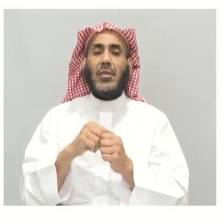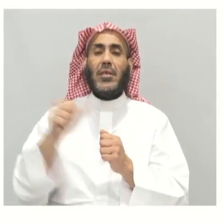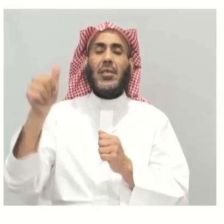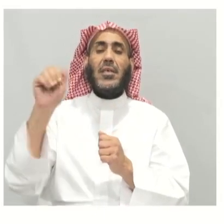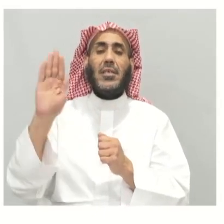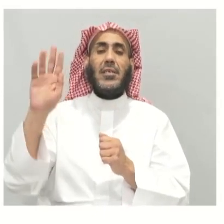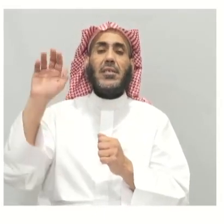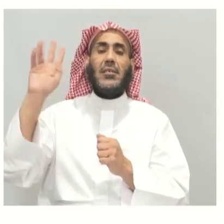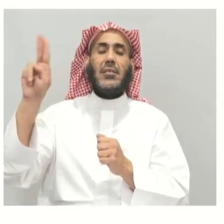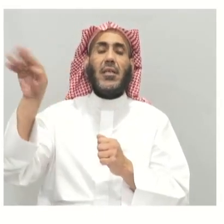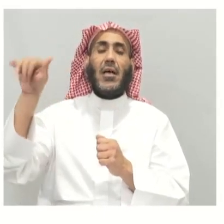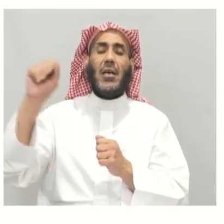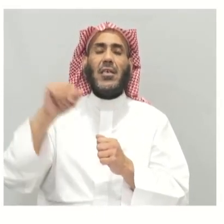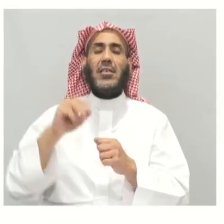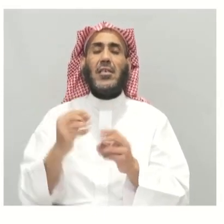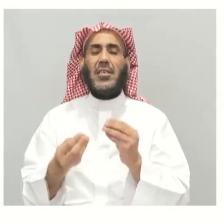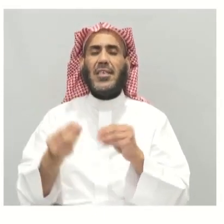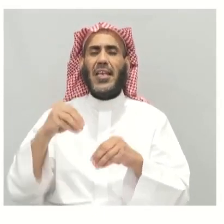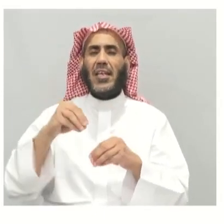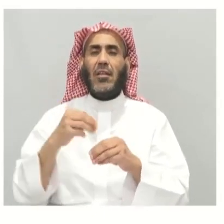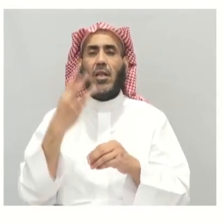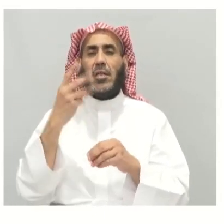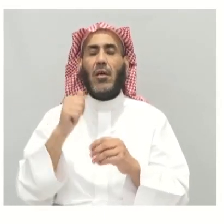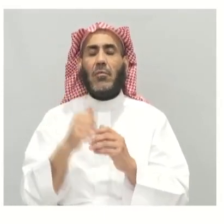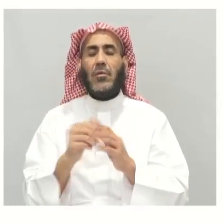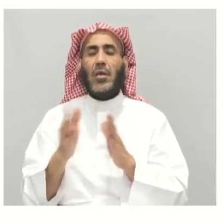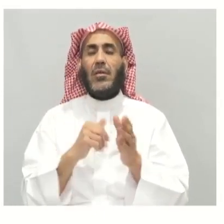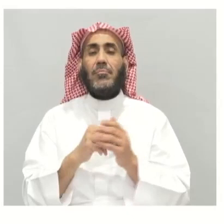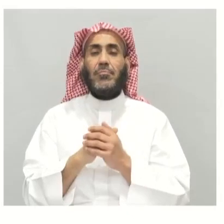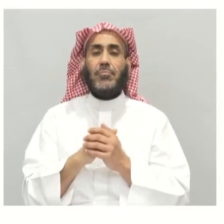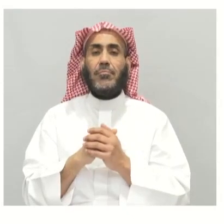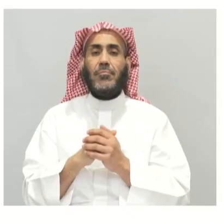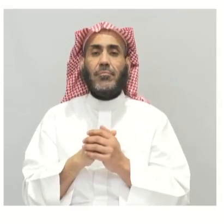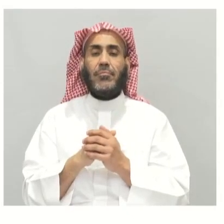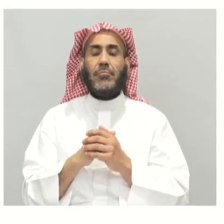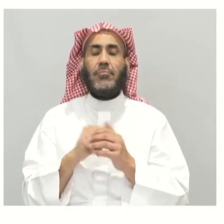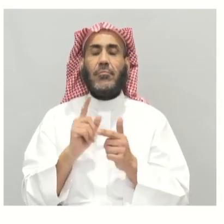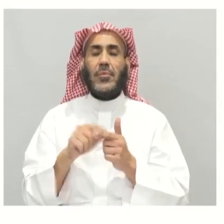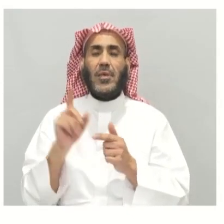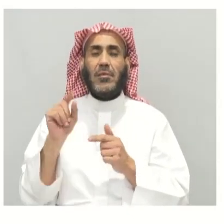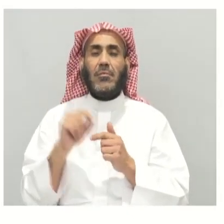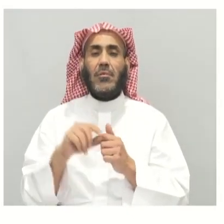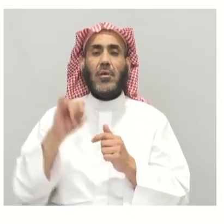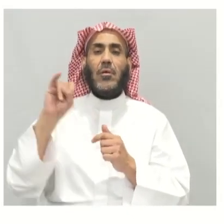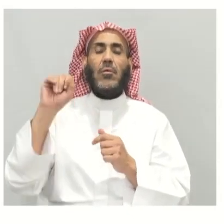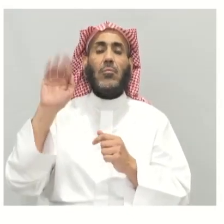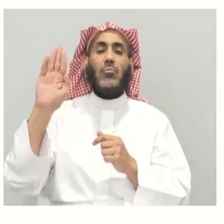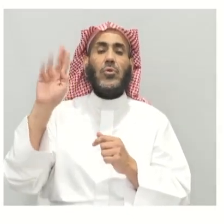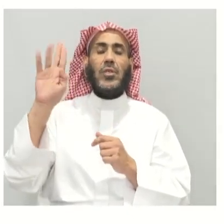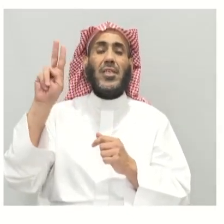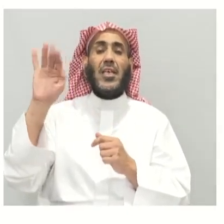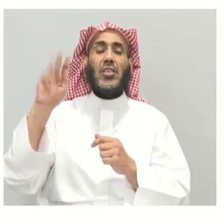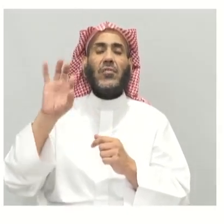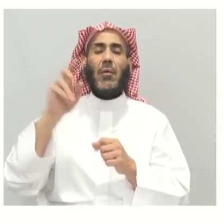الماضي استخرج، زائد عن ثلاثة أحرف. كذلك، أحسنتم، مستشفى مأخوذة من